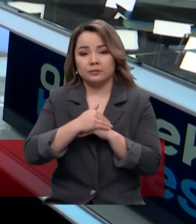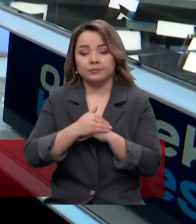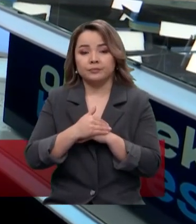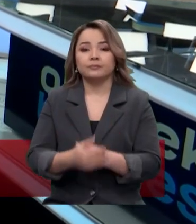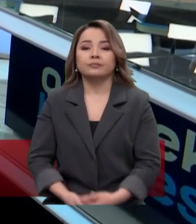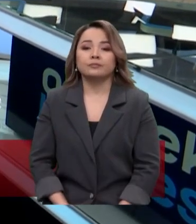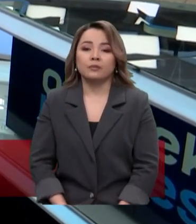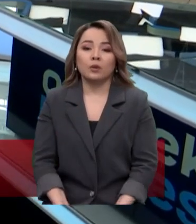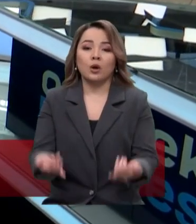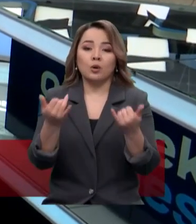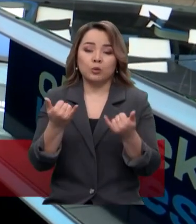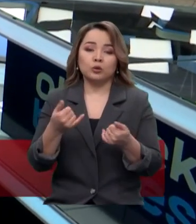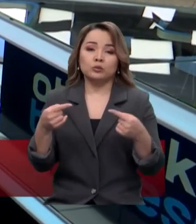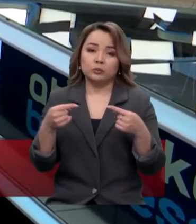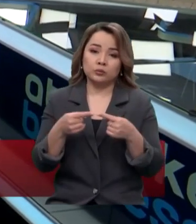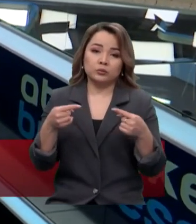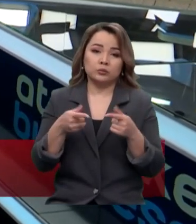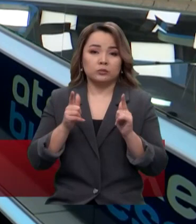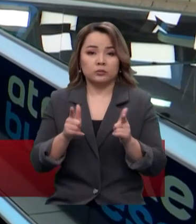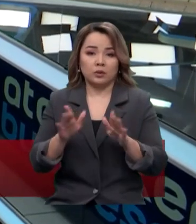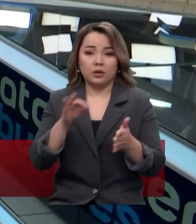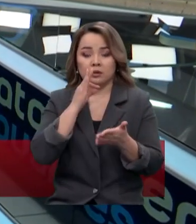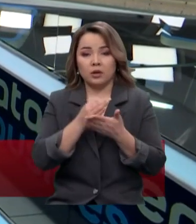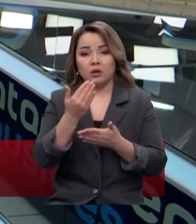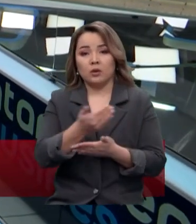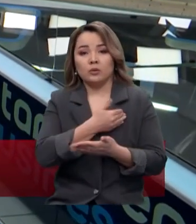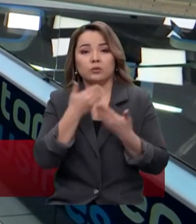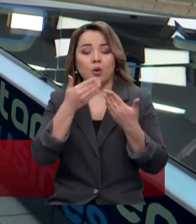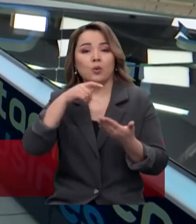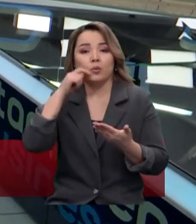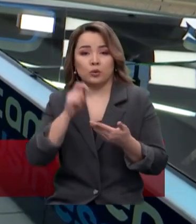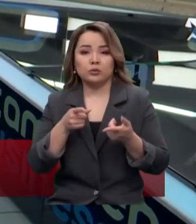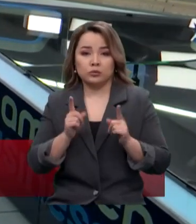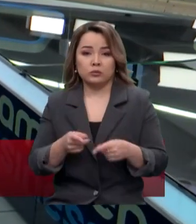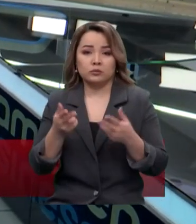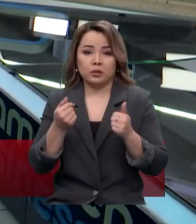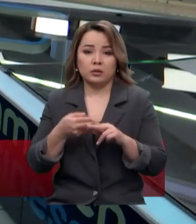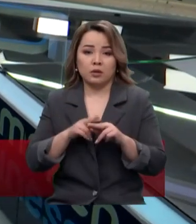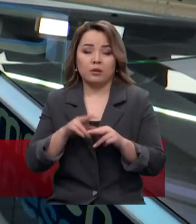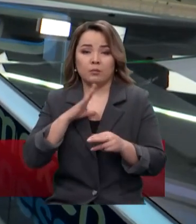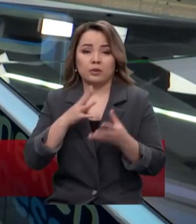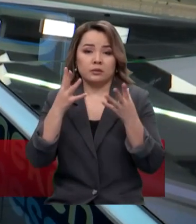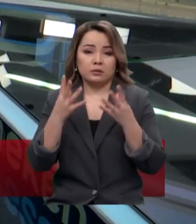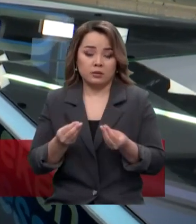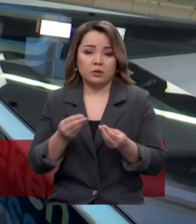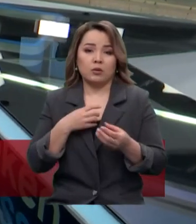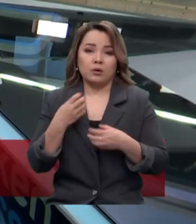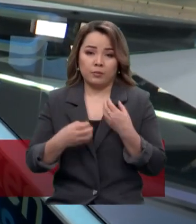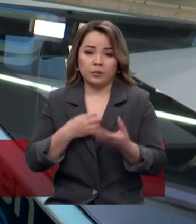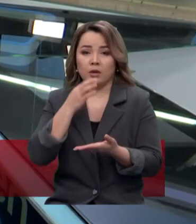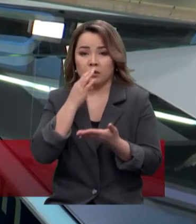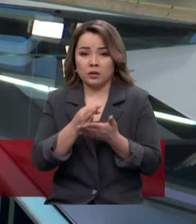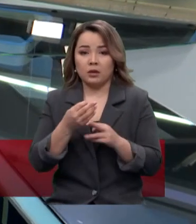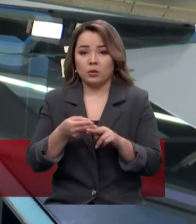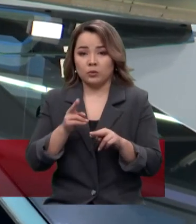кеш. Сонымен бұл шындыққа жанасатын жаңалық па, әлде осы Украинаға шынымен де бұл ақпанда қауіп төніп тұр ма, әлде бұл